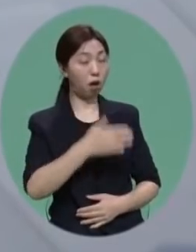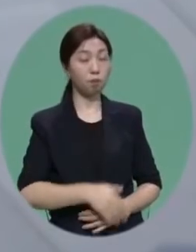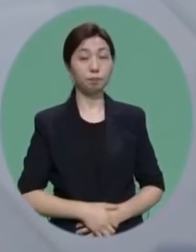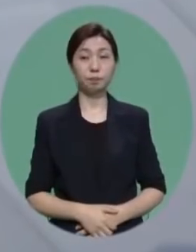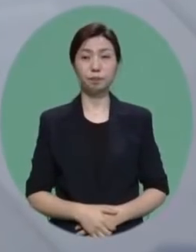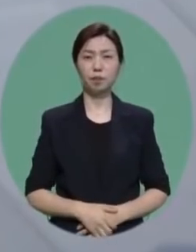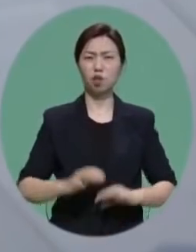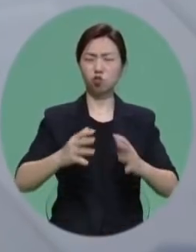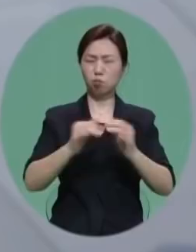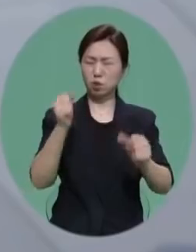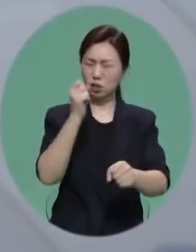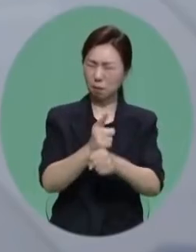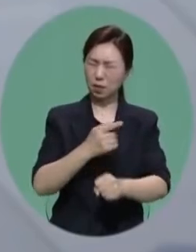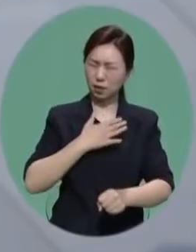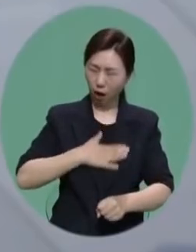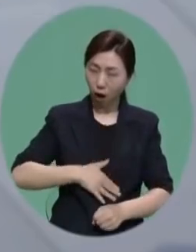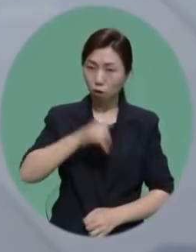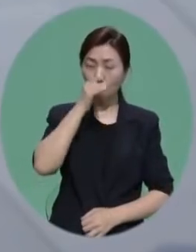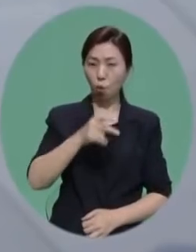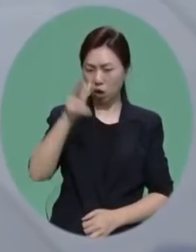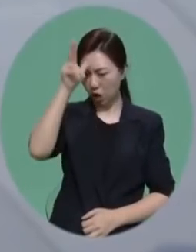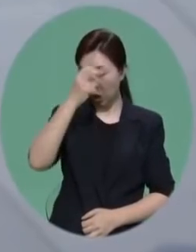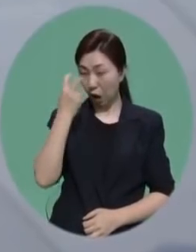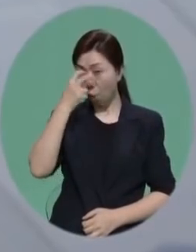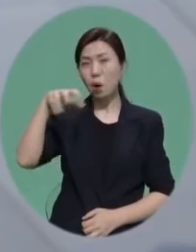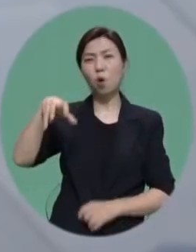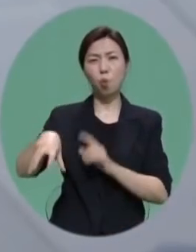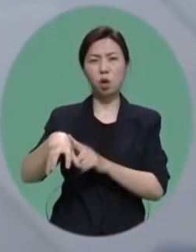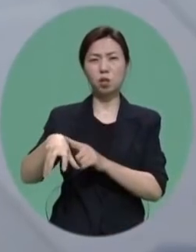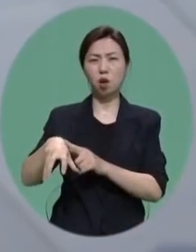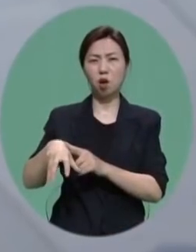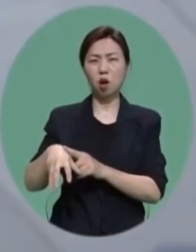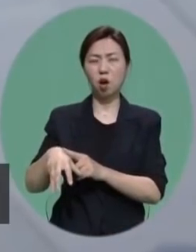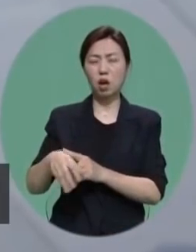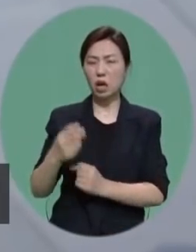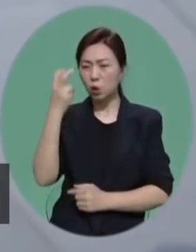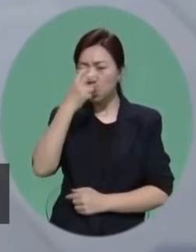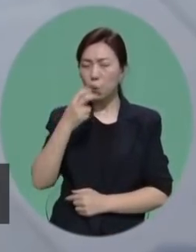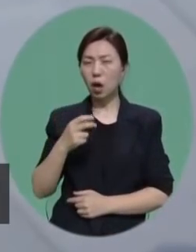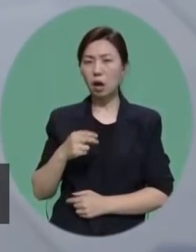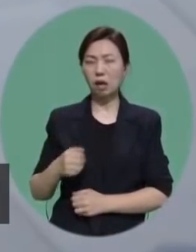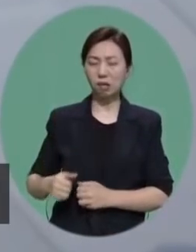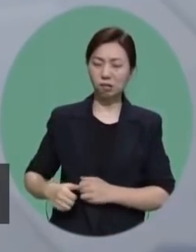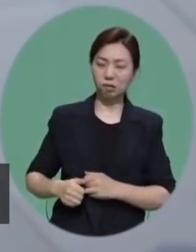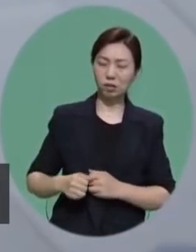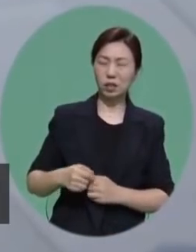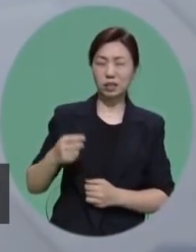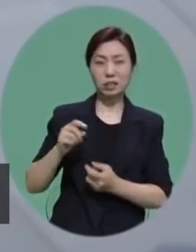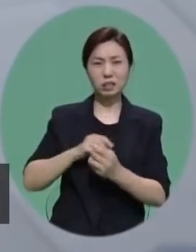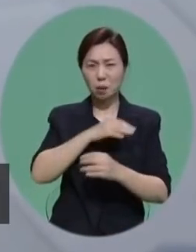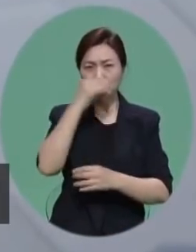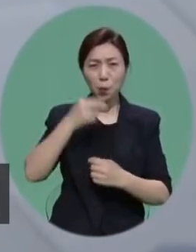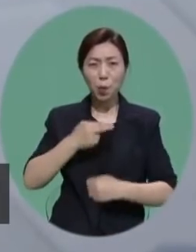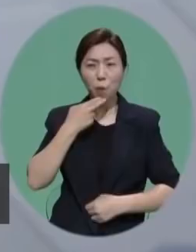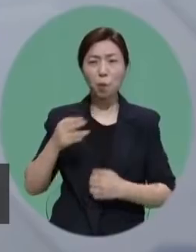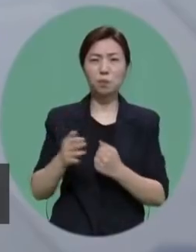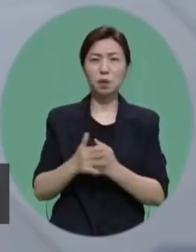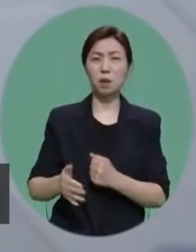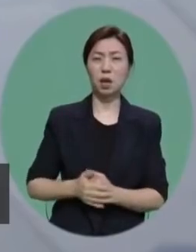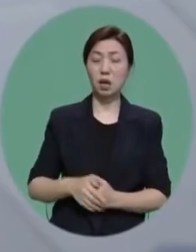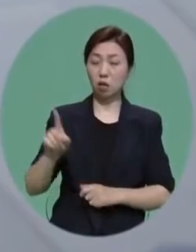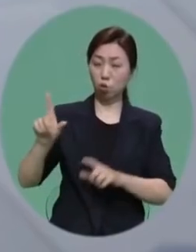있고 검찰에서 사건 덮어갖고 여기까지 오셨으면은 좀 이런 부분에 대해서는 좀 부끄러워하실 줄